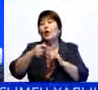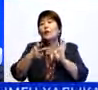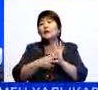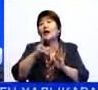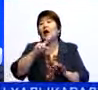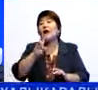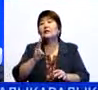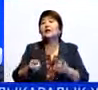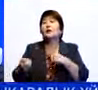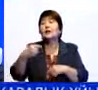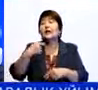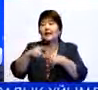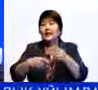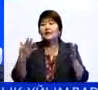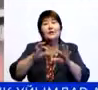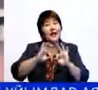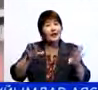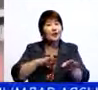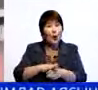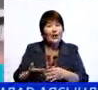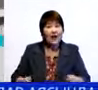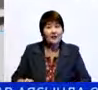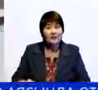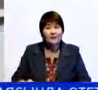bolat. Kelesi bine material da tolğıraq.